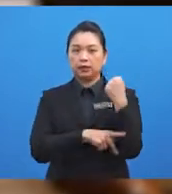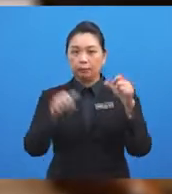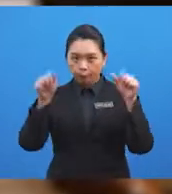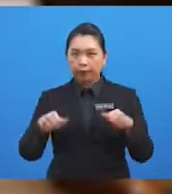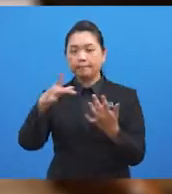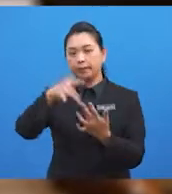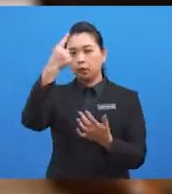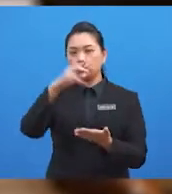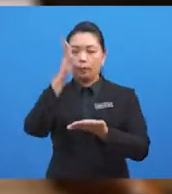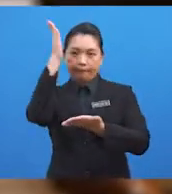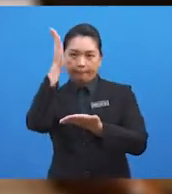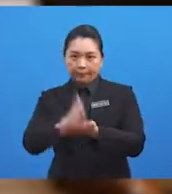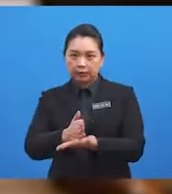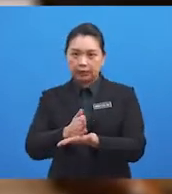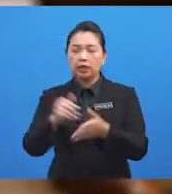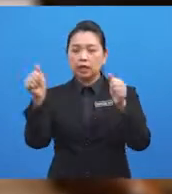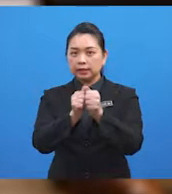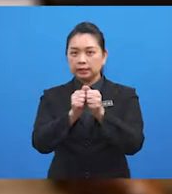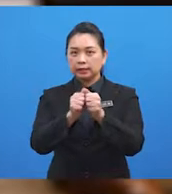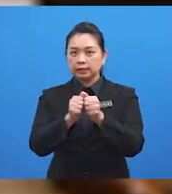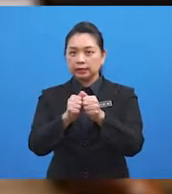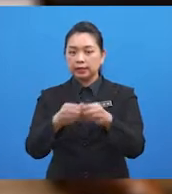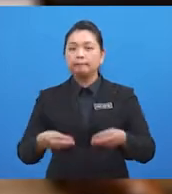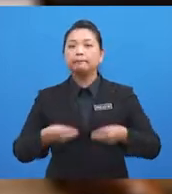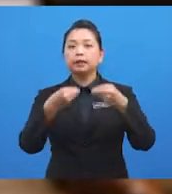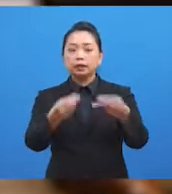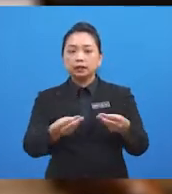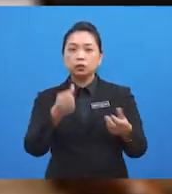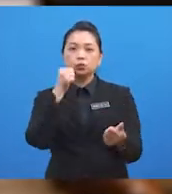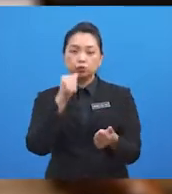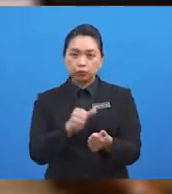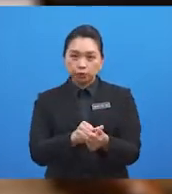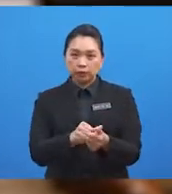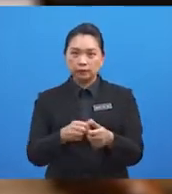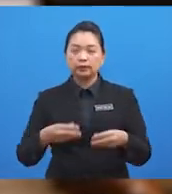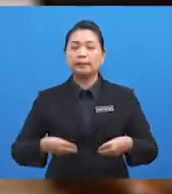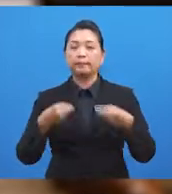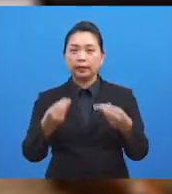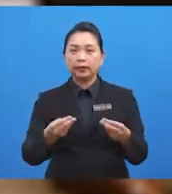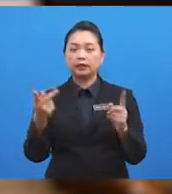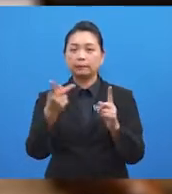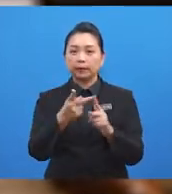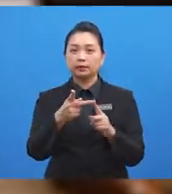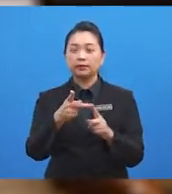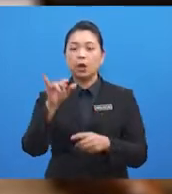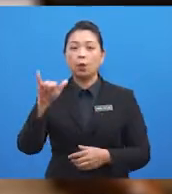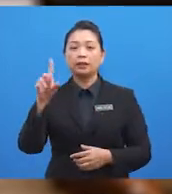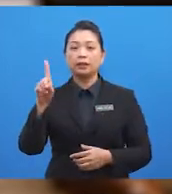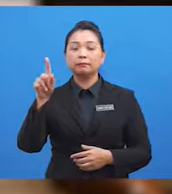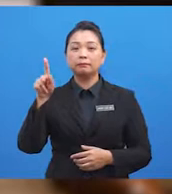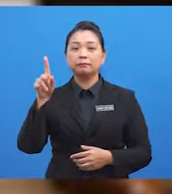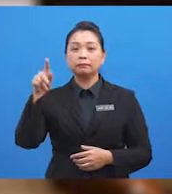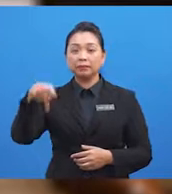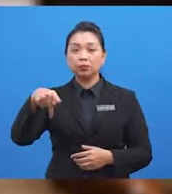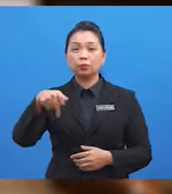ahli dengan mengutus surat yang ditandatanganinya kepada Yang di-Pertua Dewan berkenaan.